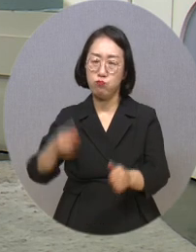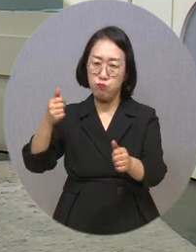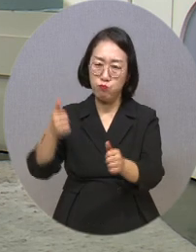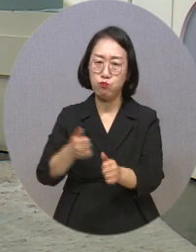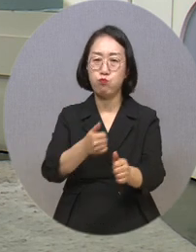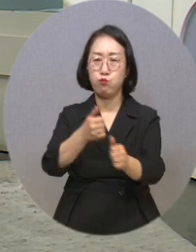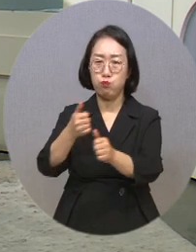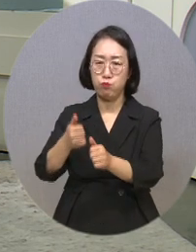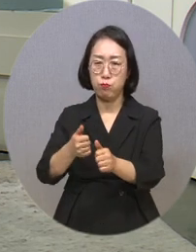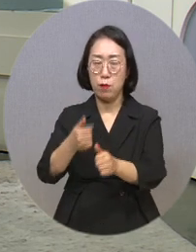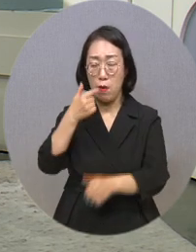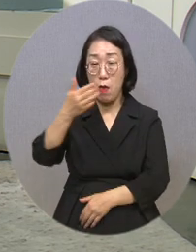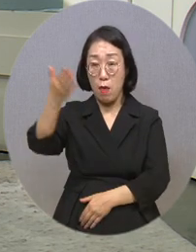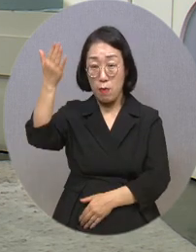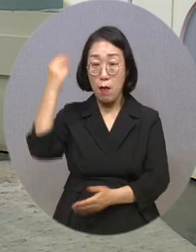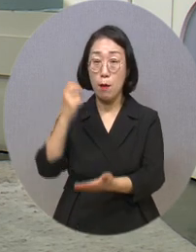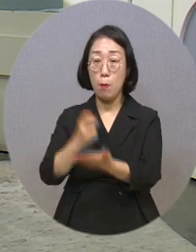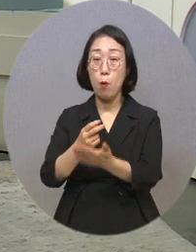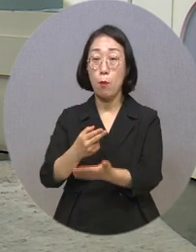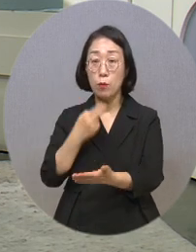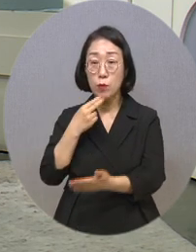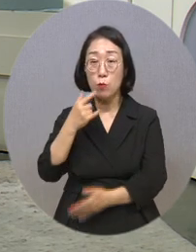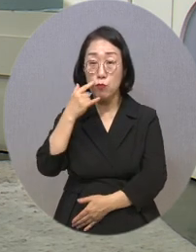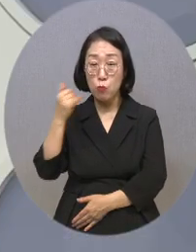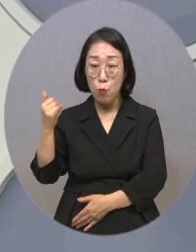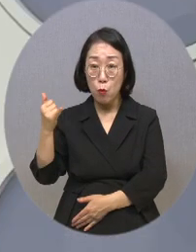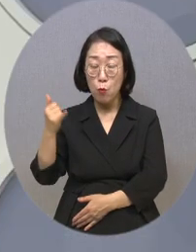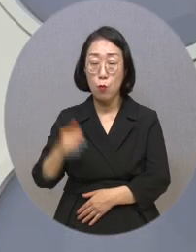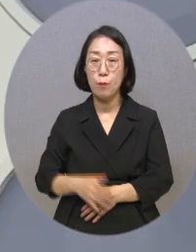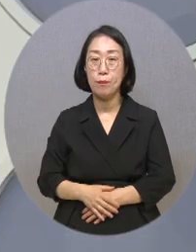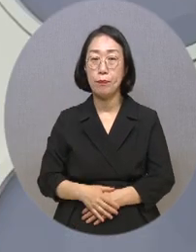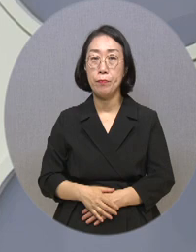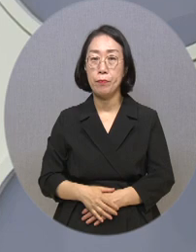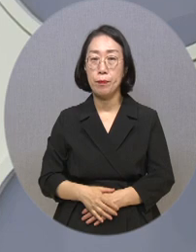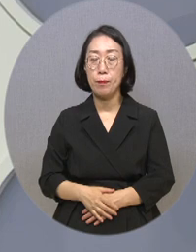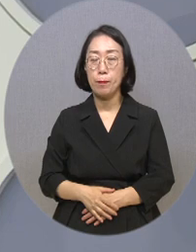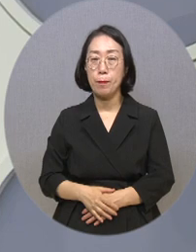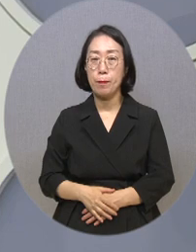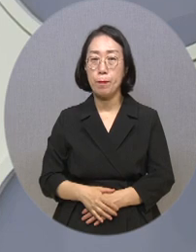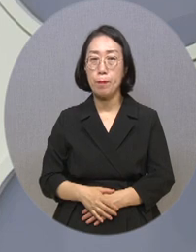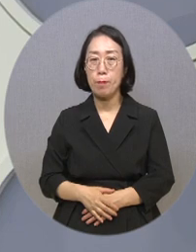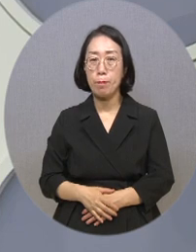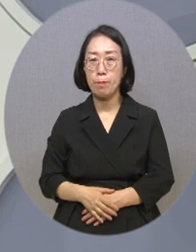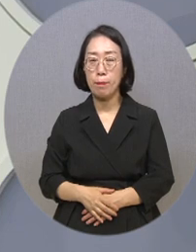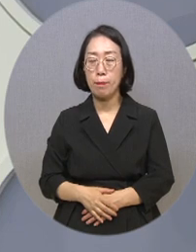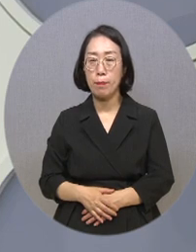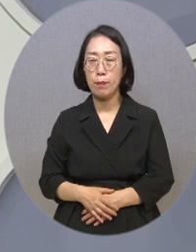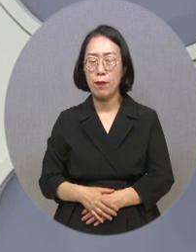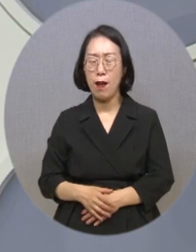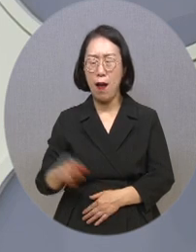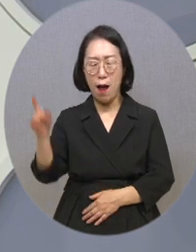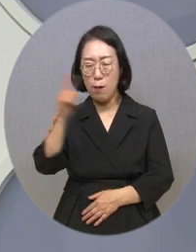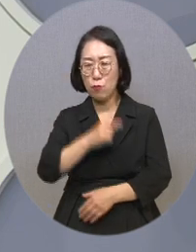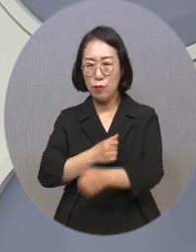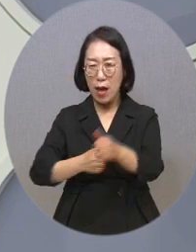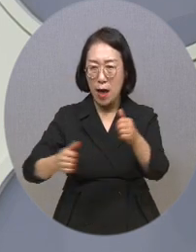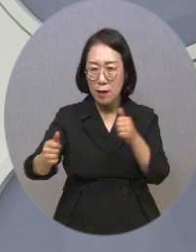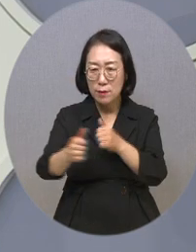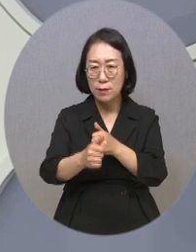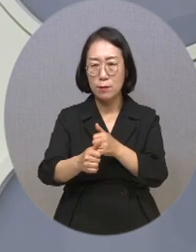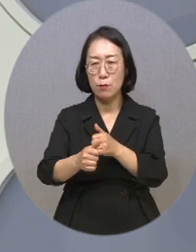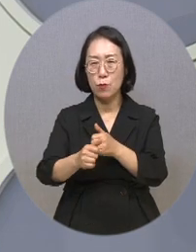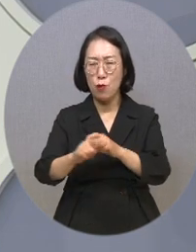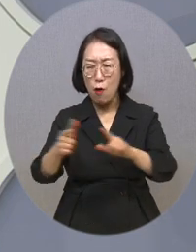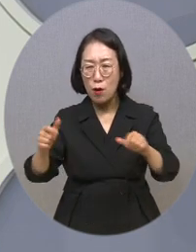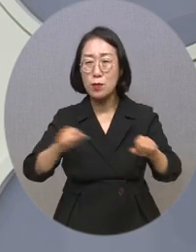옛날에는 성년 후견인 제도 없을 때는 부모가 사실상 저기 대리인으로서 뭐 다 했는데